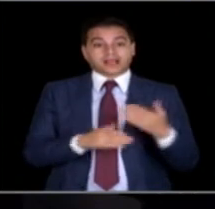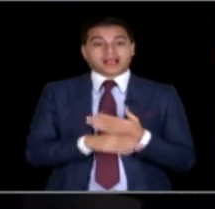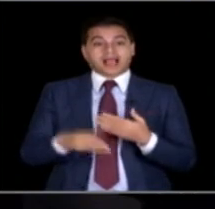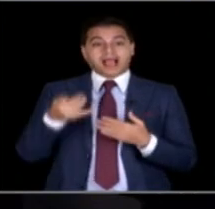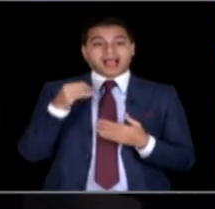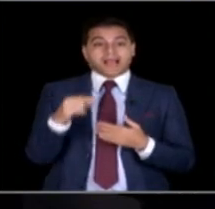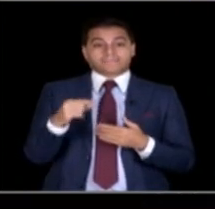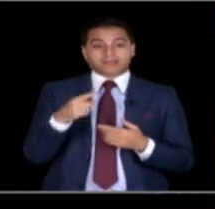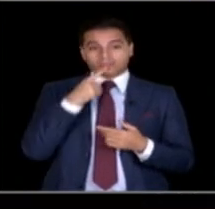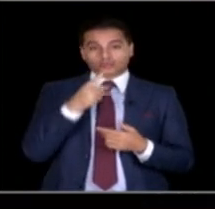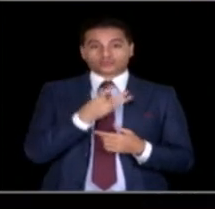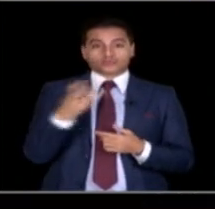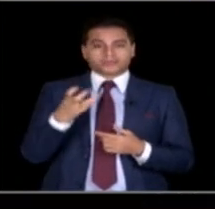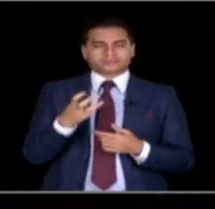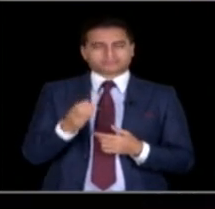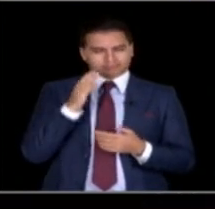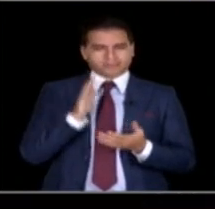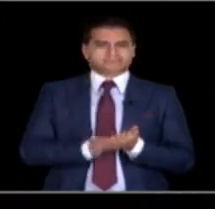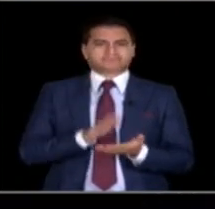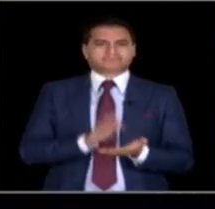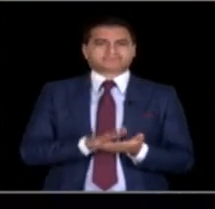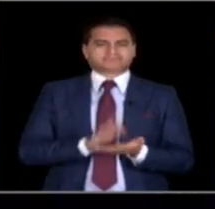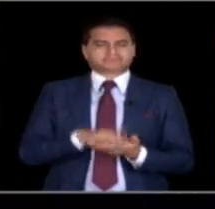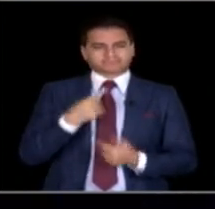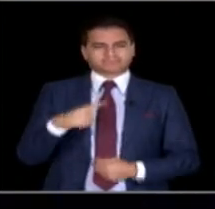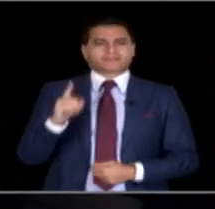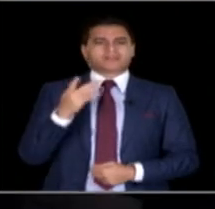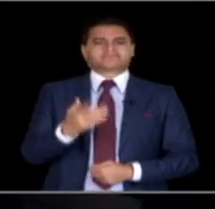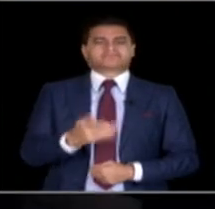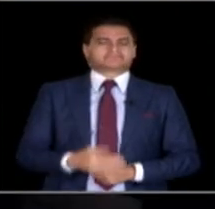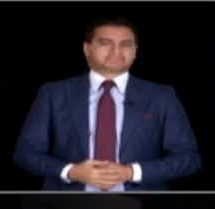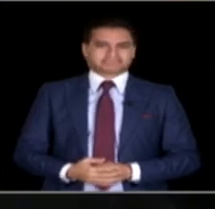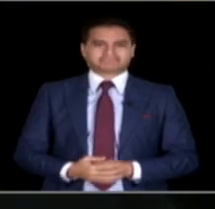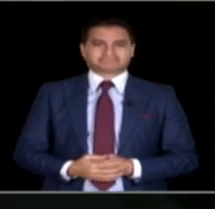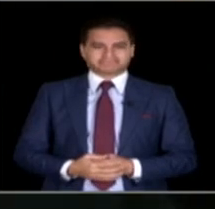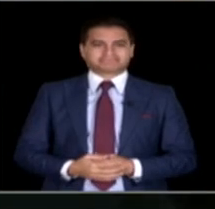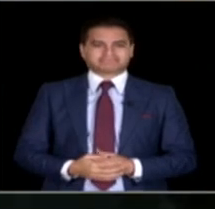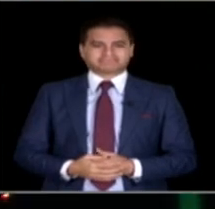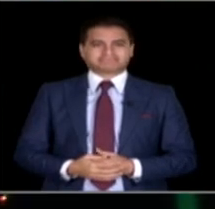أحمد عبد الحكم 300. 300 إجابة صحيحة.